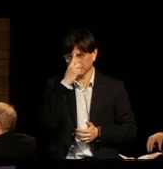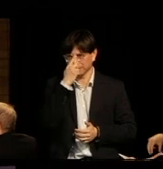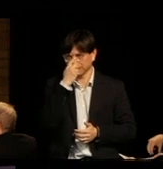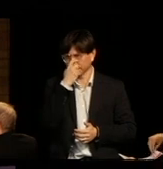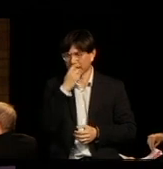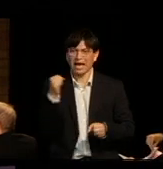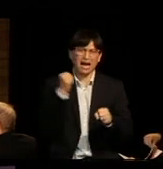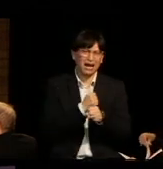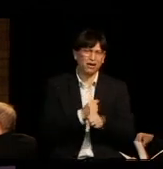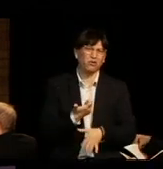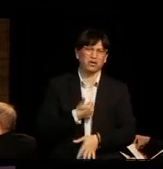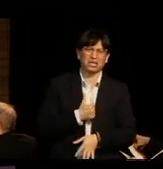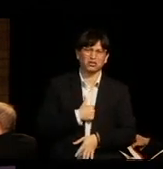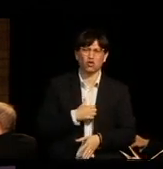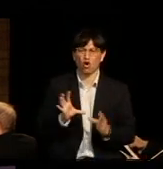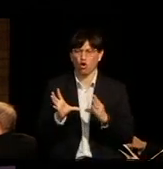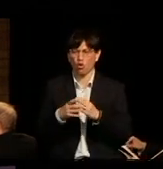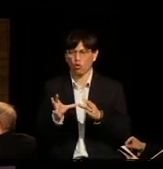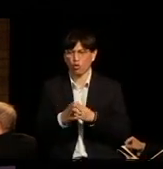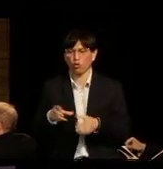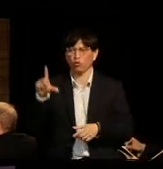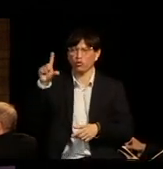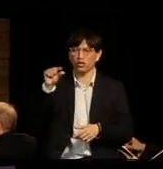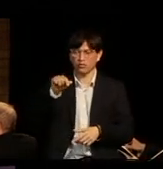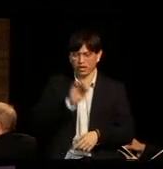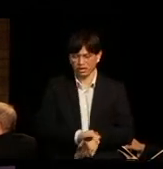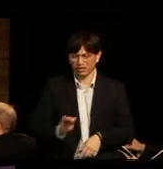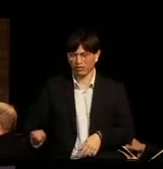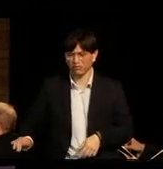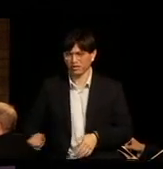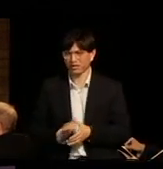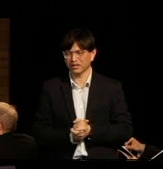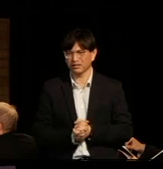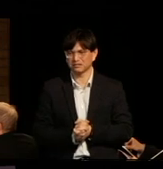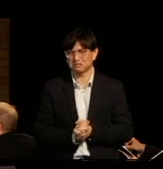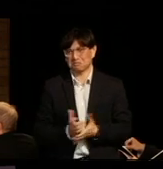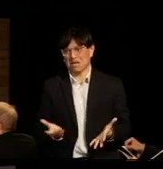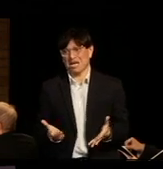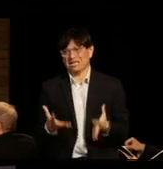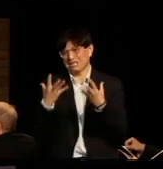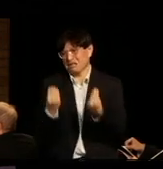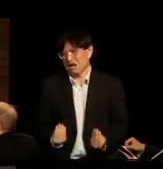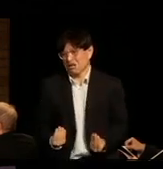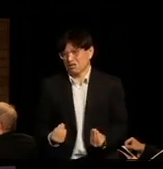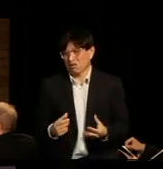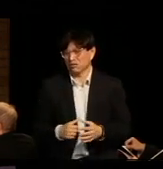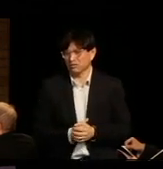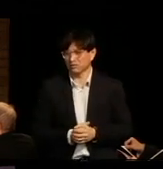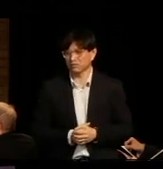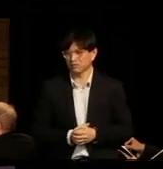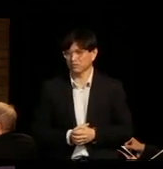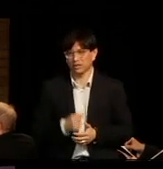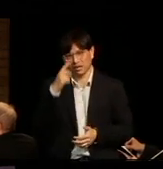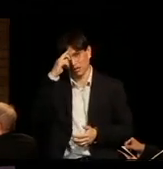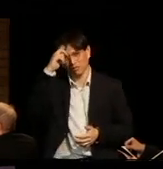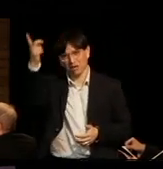gestire da soli magari un gruppo di 20 bambini che è una cosa esagerata una cosa impossibile immaginati